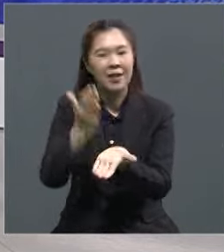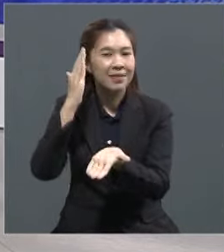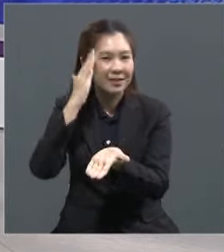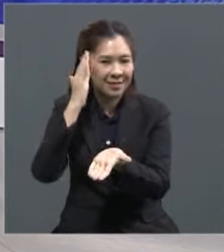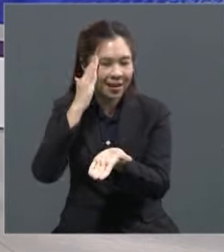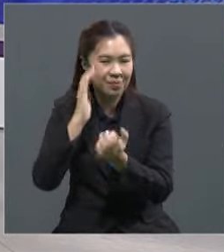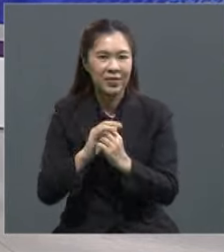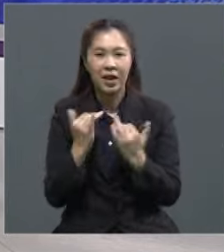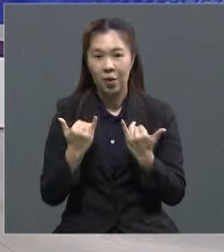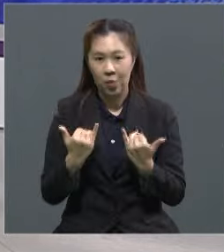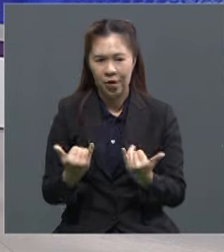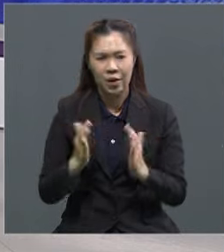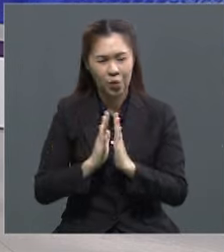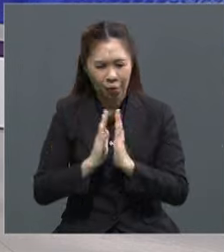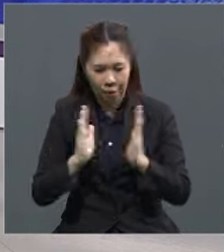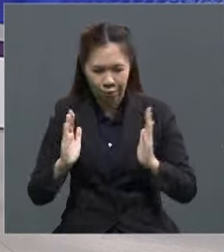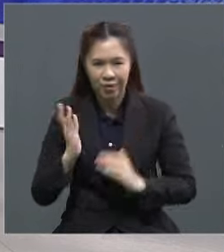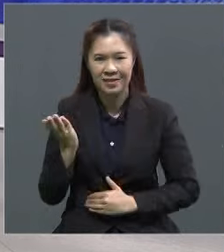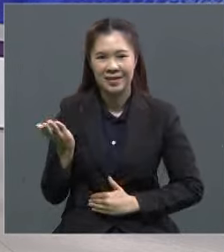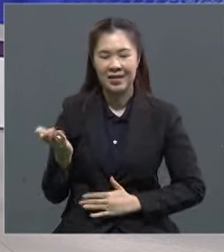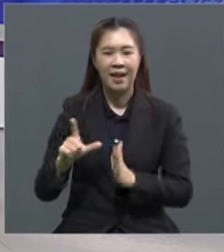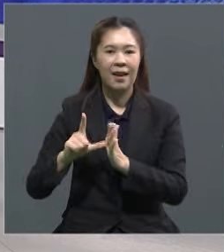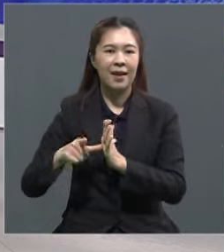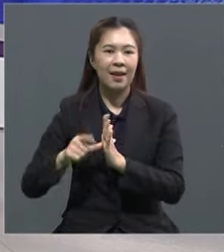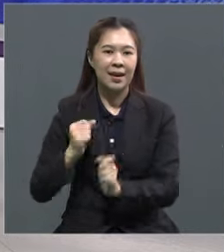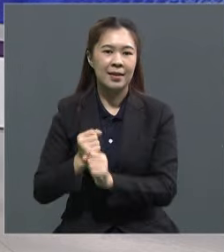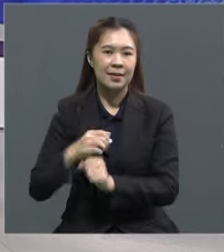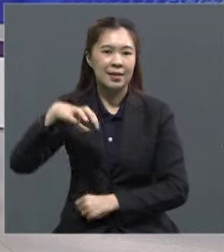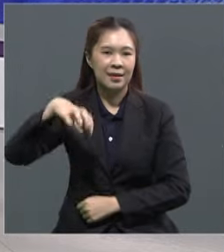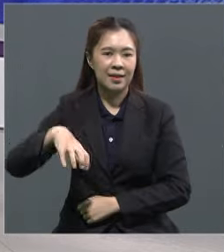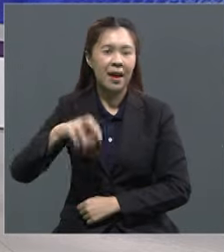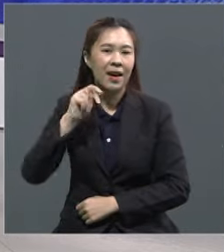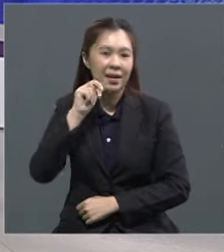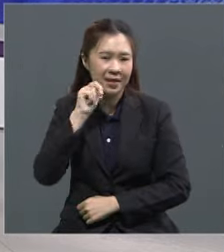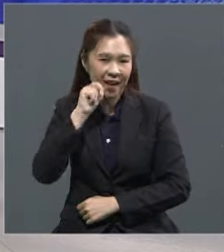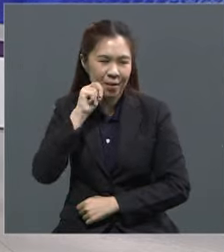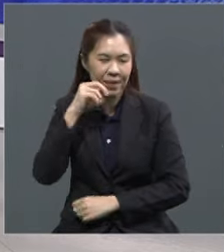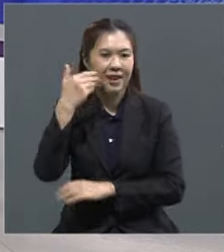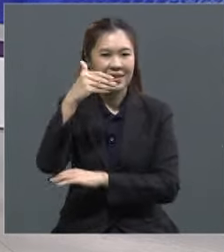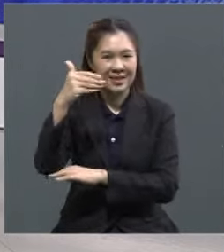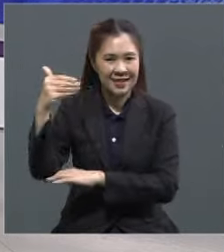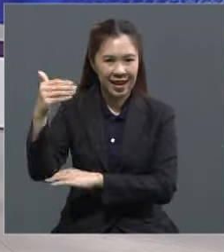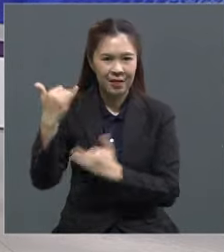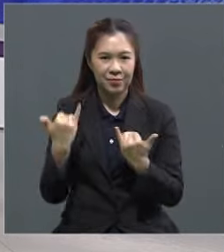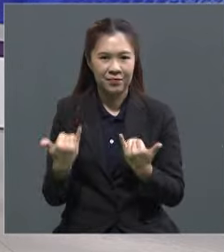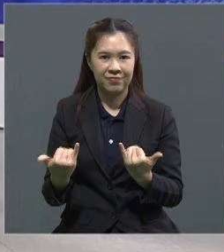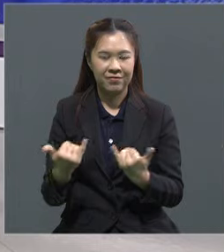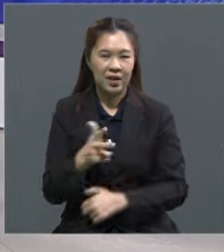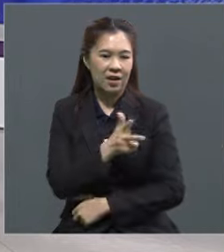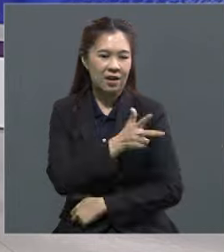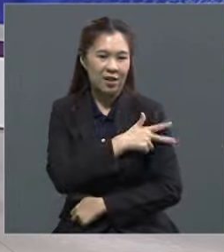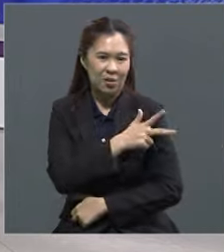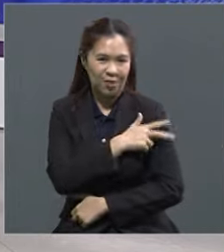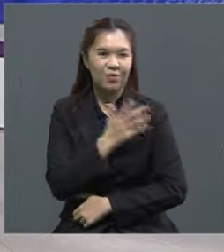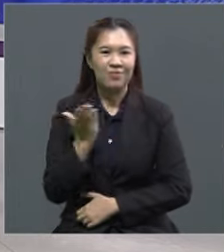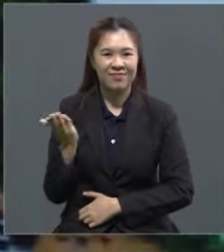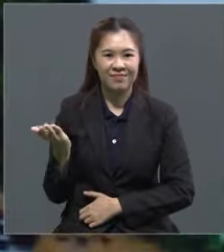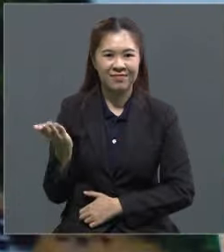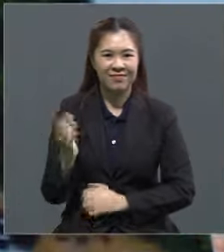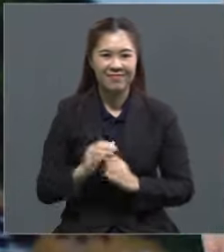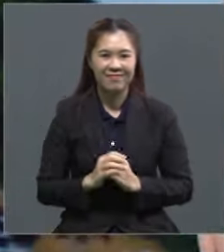วันนี้ต้องขอขอบพระคุณท่านเลขาธิการสำนักงานทรัพยากรน้ำแห่งชาติหรือว่าสทนชครับท่านดรสุรสีกิตติมณฑลครับ